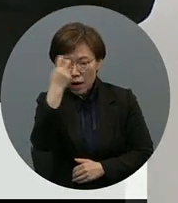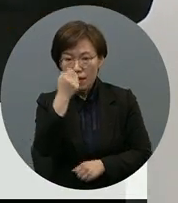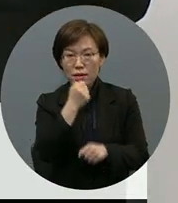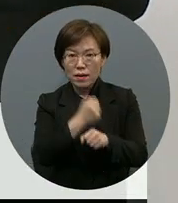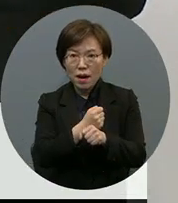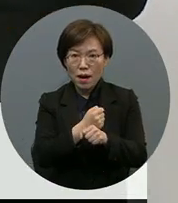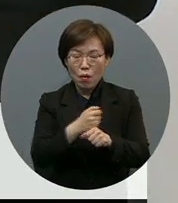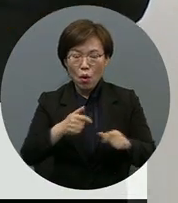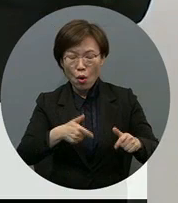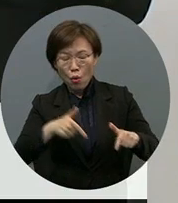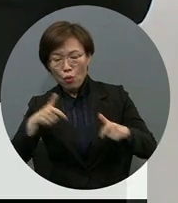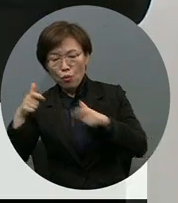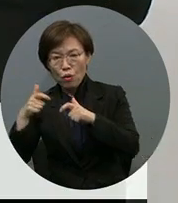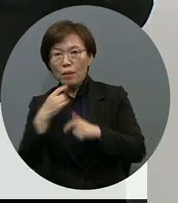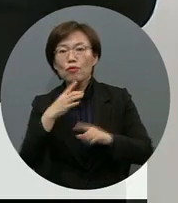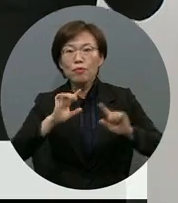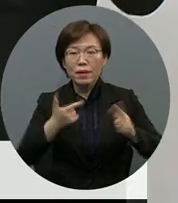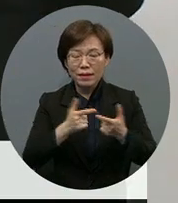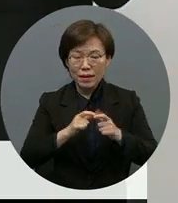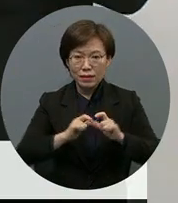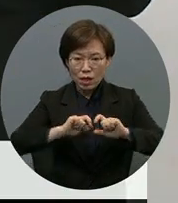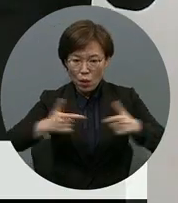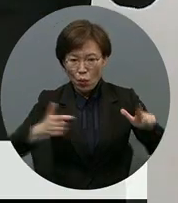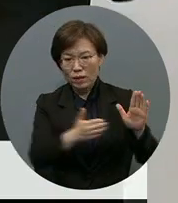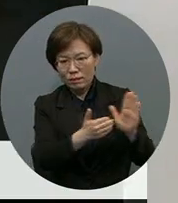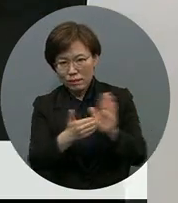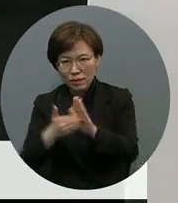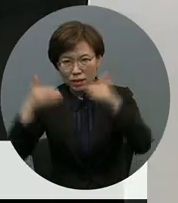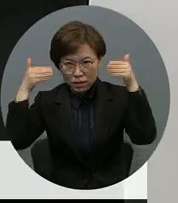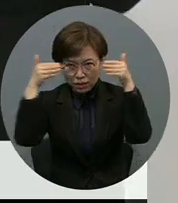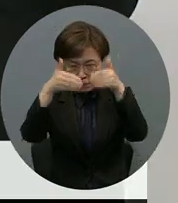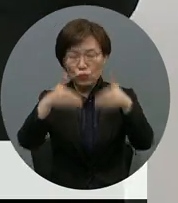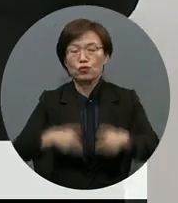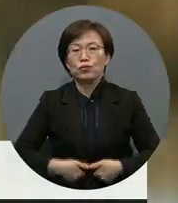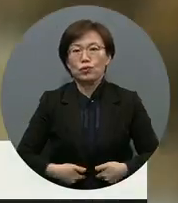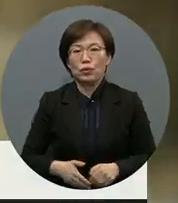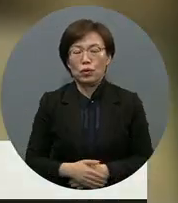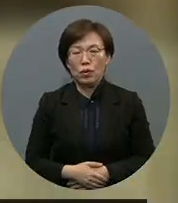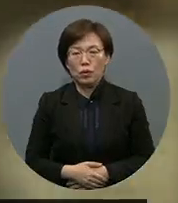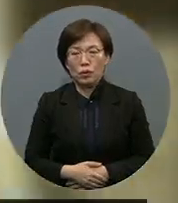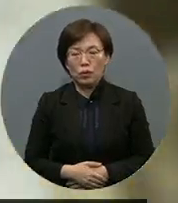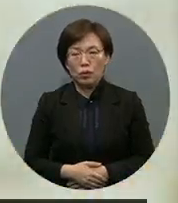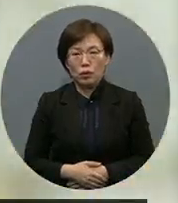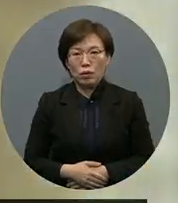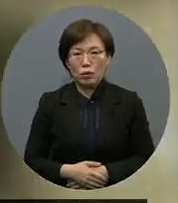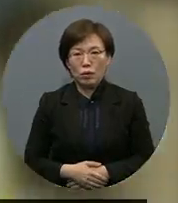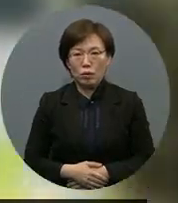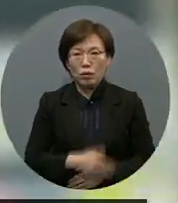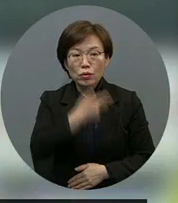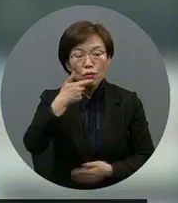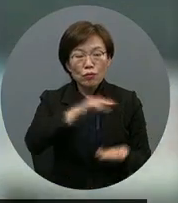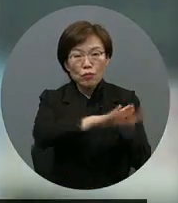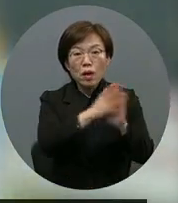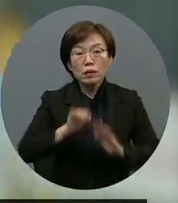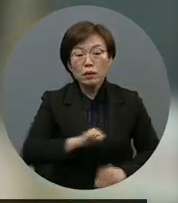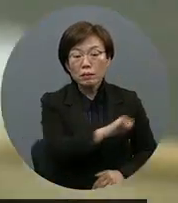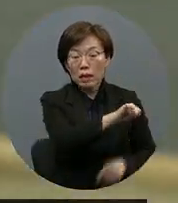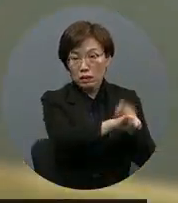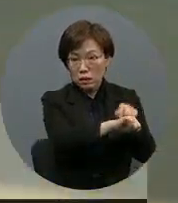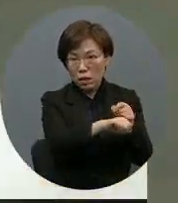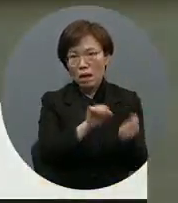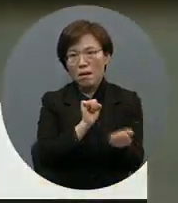유양 뿐 말 내가 변이 바이러스 확산을 차단하는 데 주력을 하고 있는 그런 상황입니다 영국 빨 변이 바이러스가